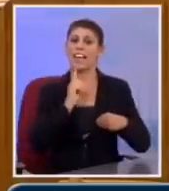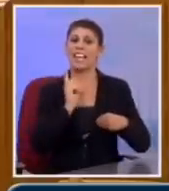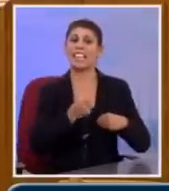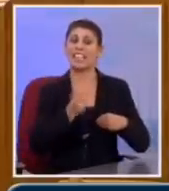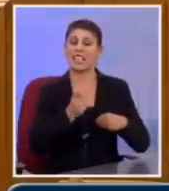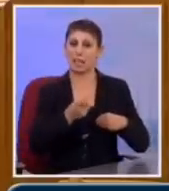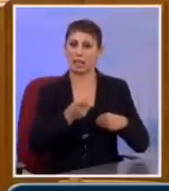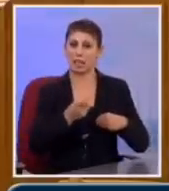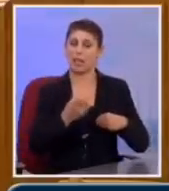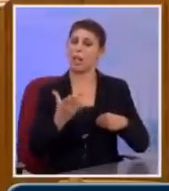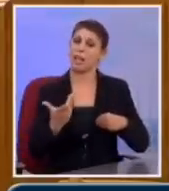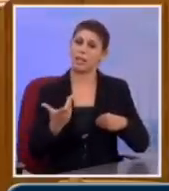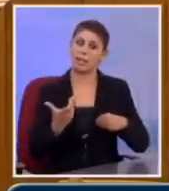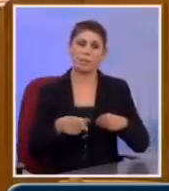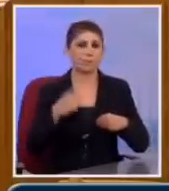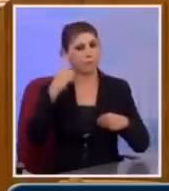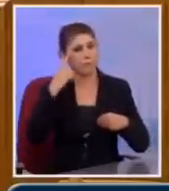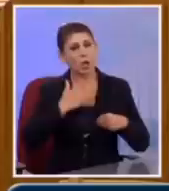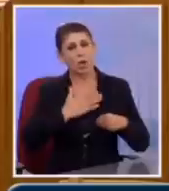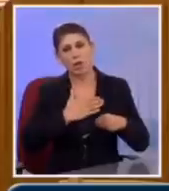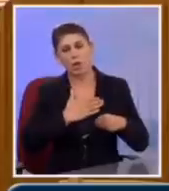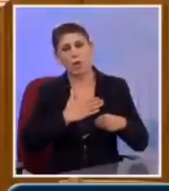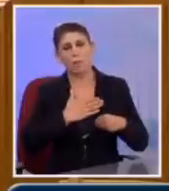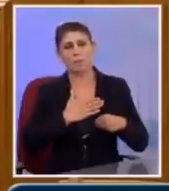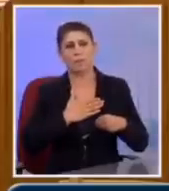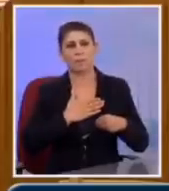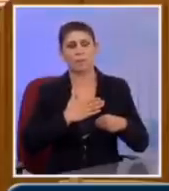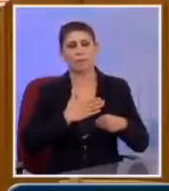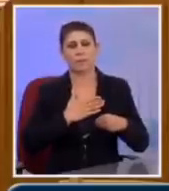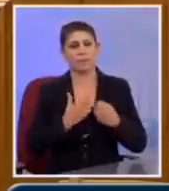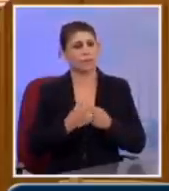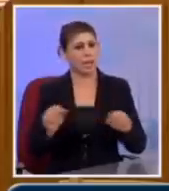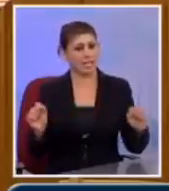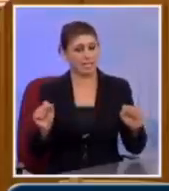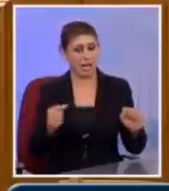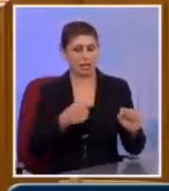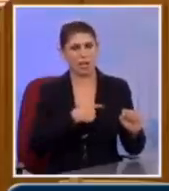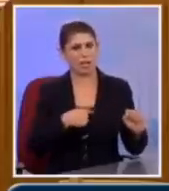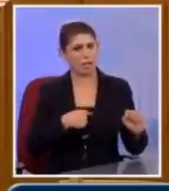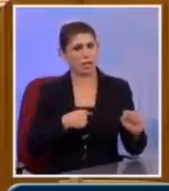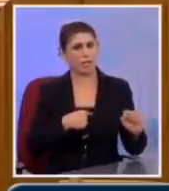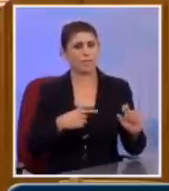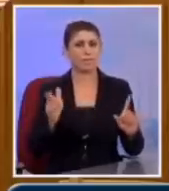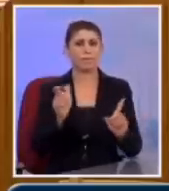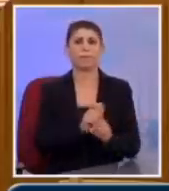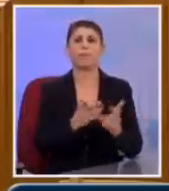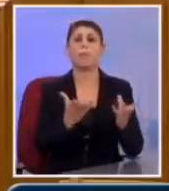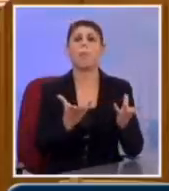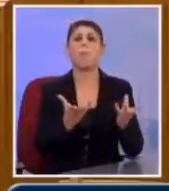κριτική, γιατί κατά τη γνώμη και των ανεξάρτητων αρχών θα αποκλείσουμε